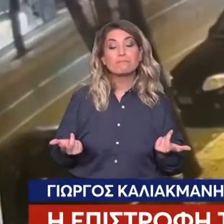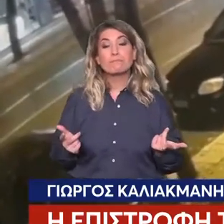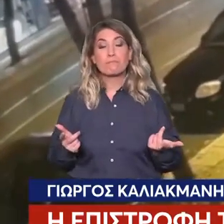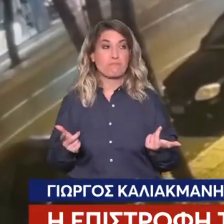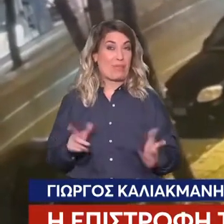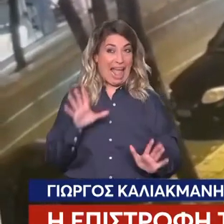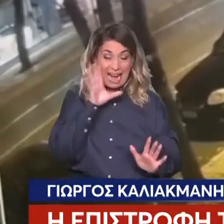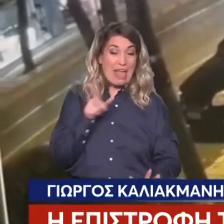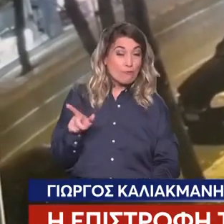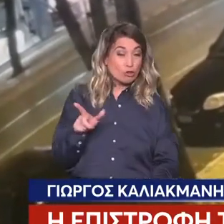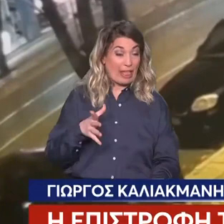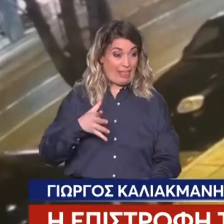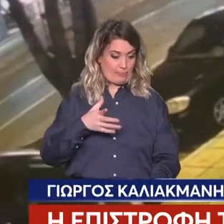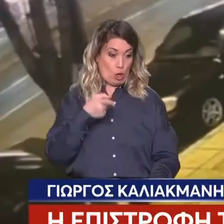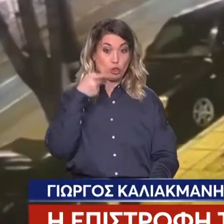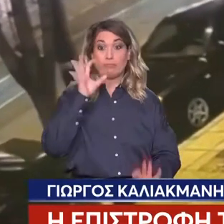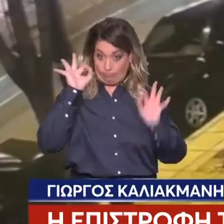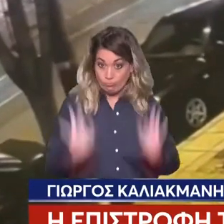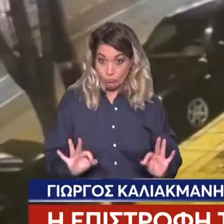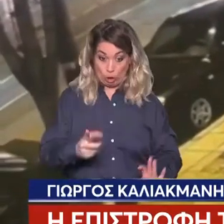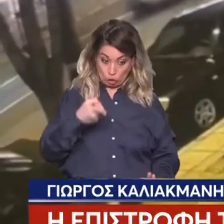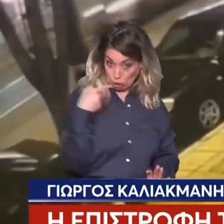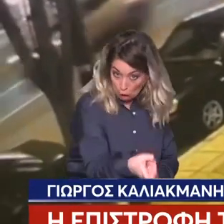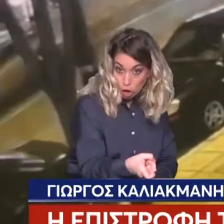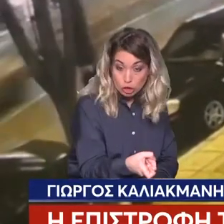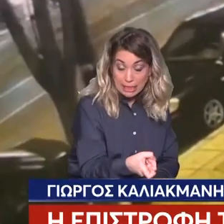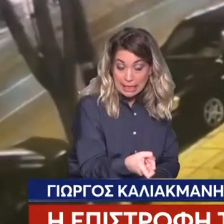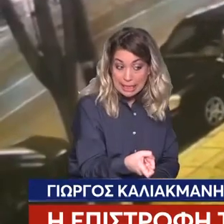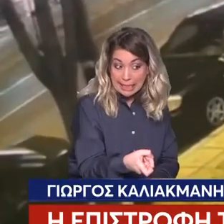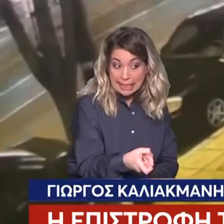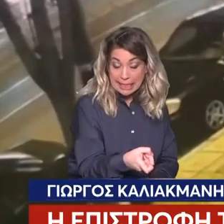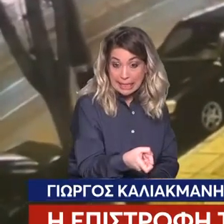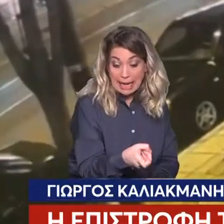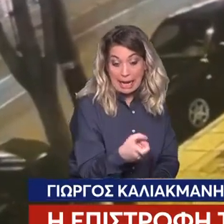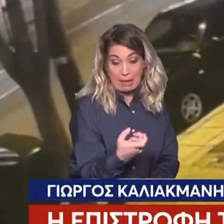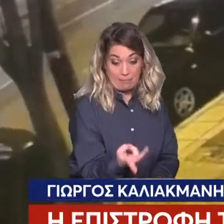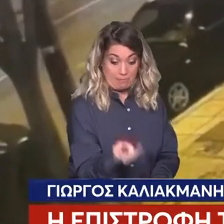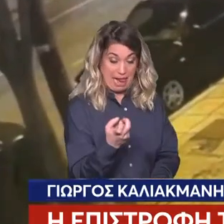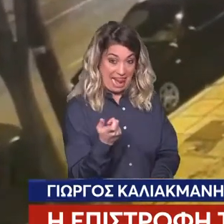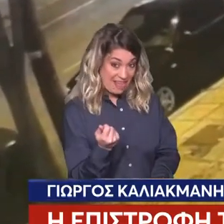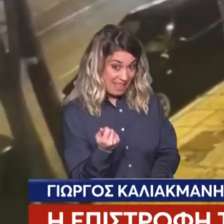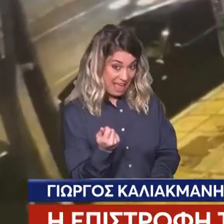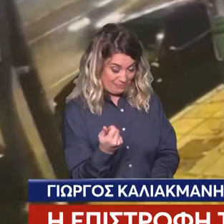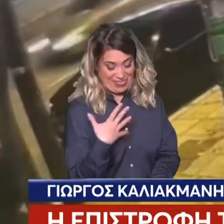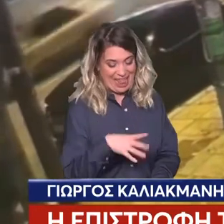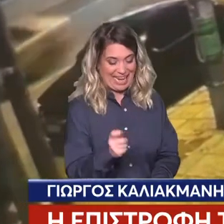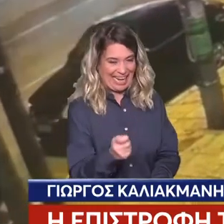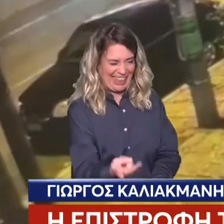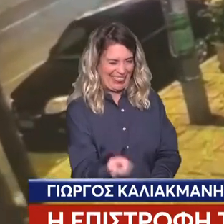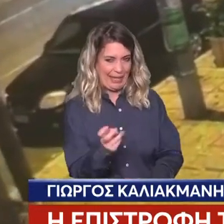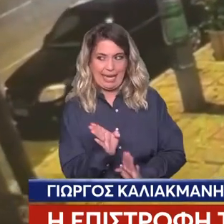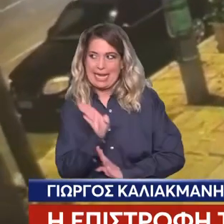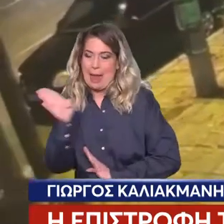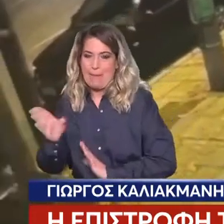ήθελε να σκοτώσει για να πάρει τα κλειδιά, αν είναι μόνο αυτός ο λόγος, γιατί αυτός ο άνθρωπος. Πολύ